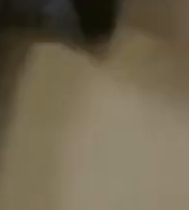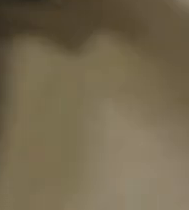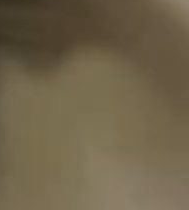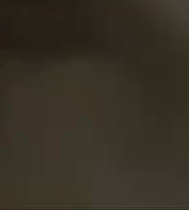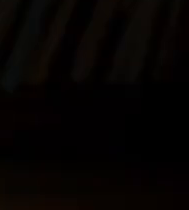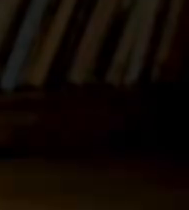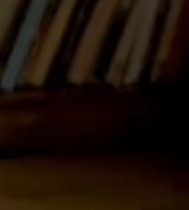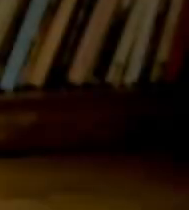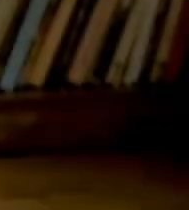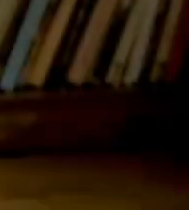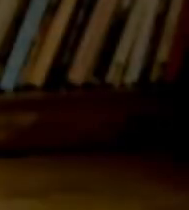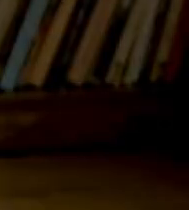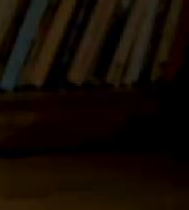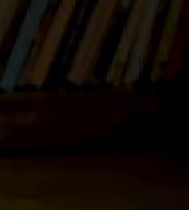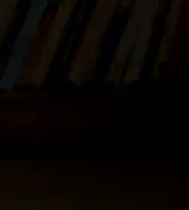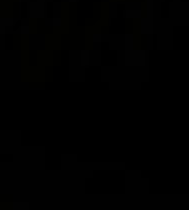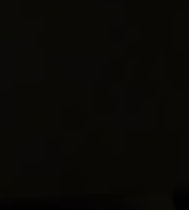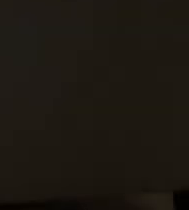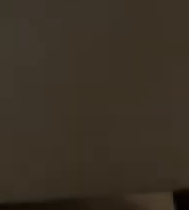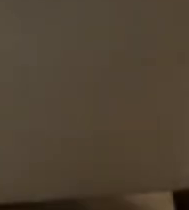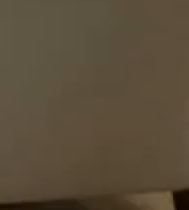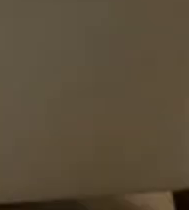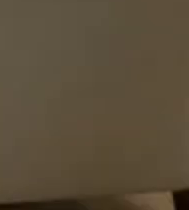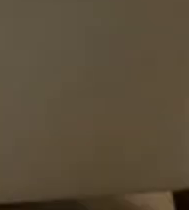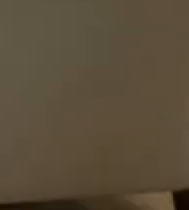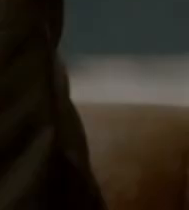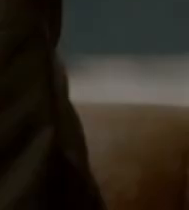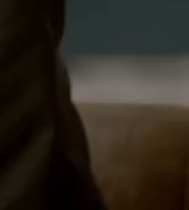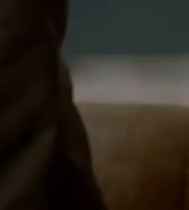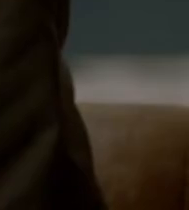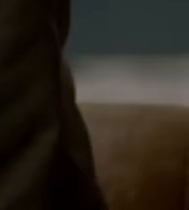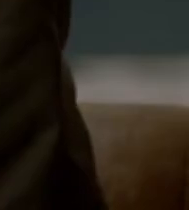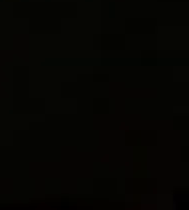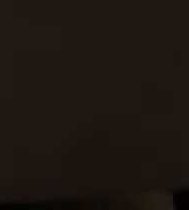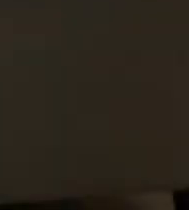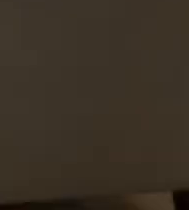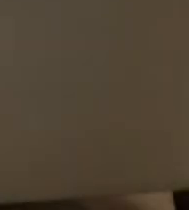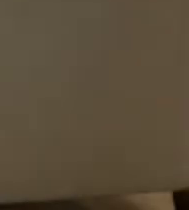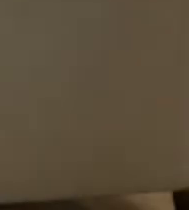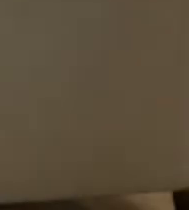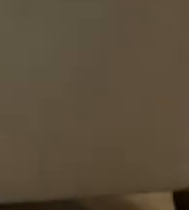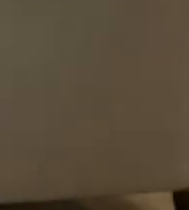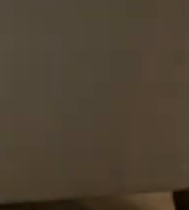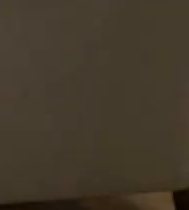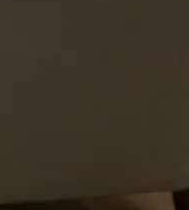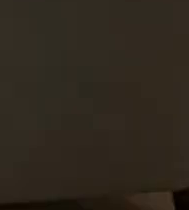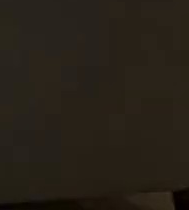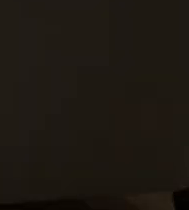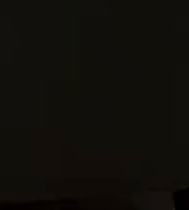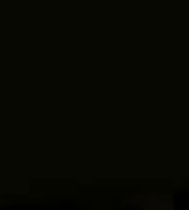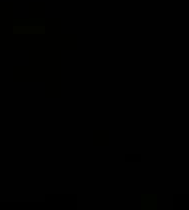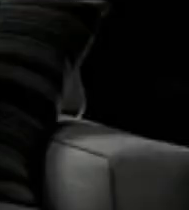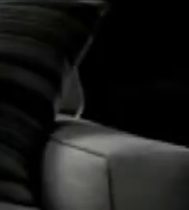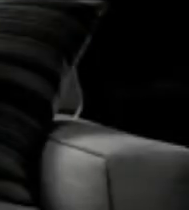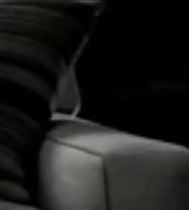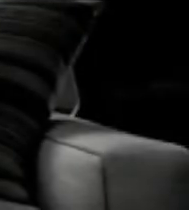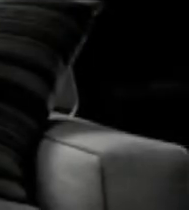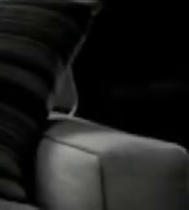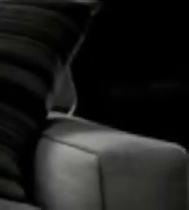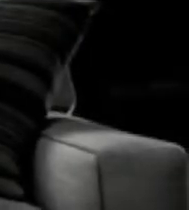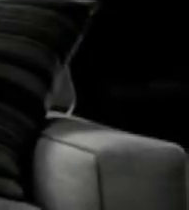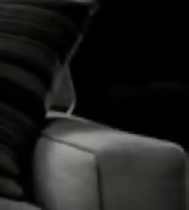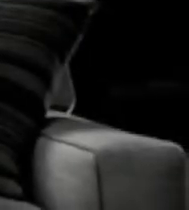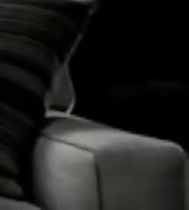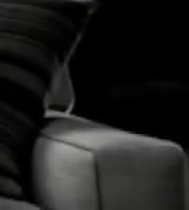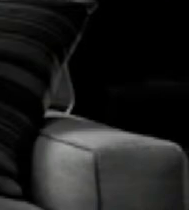ყოველდღე ისისმენს სხვის დრამას. ბოლომდე ვერ უსმენ მათ. ყოველი სეანსი მისთვის პირად